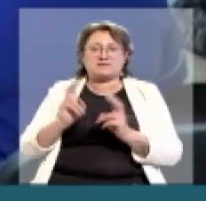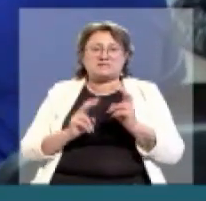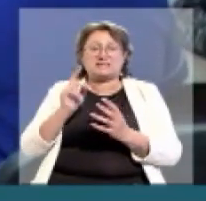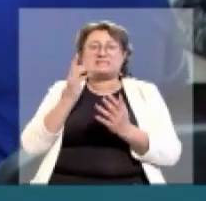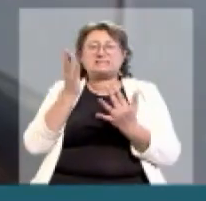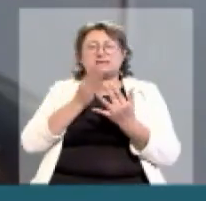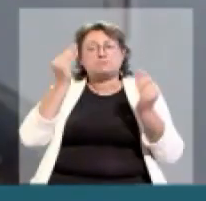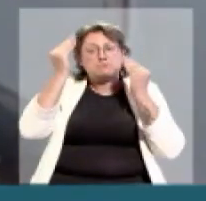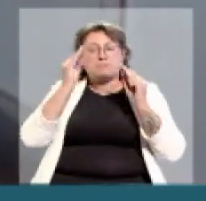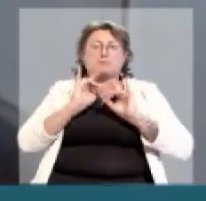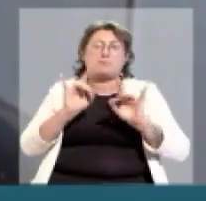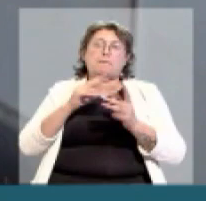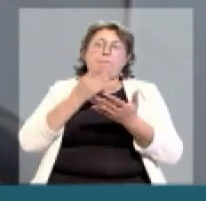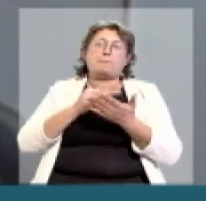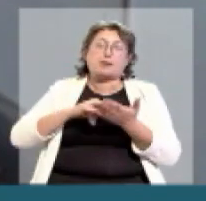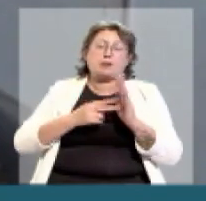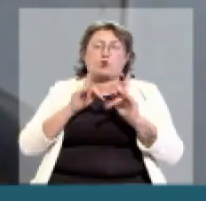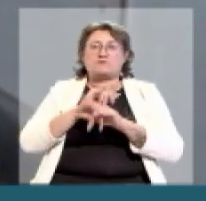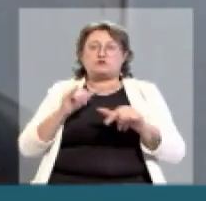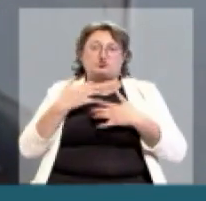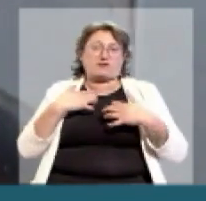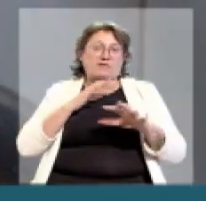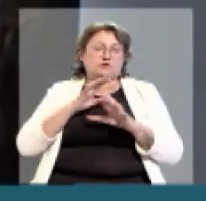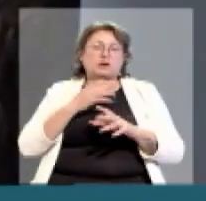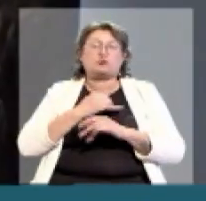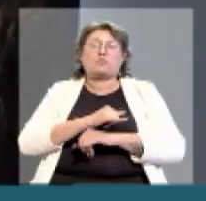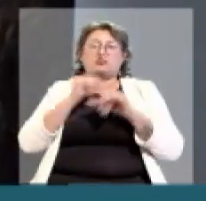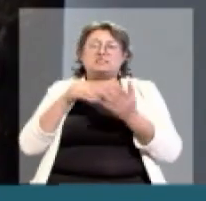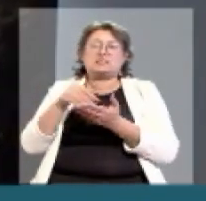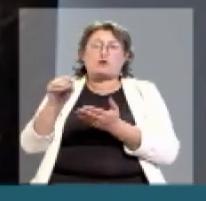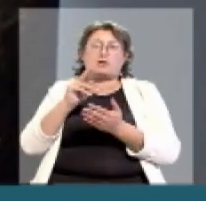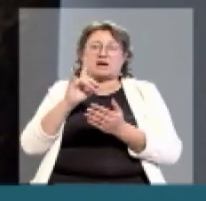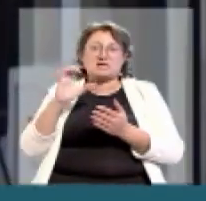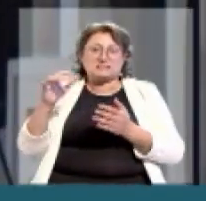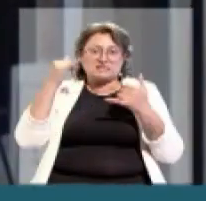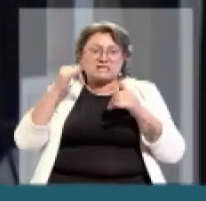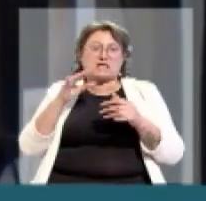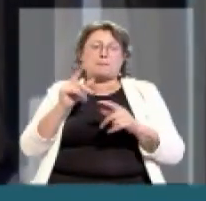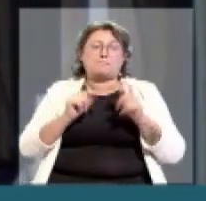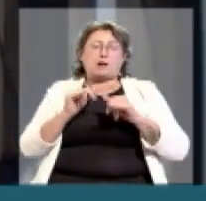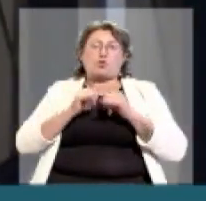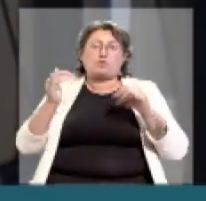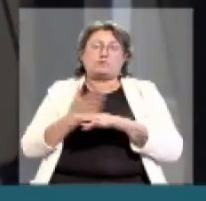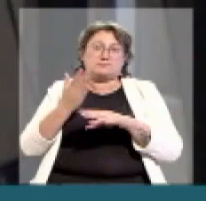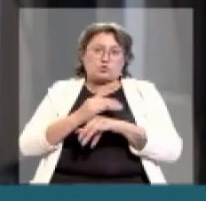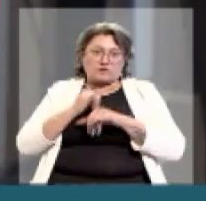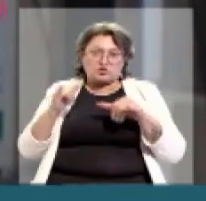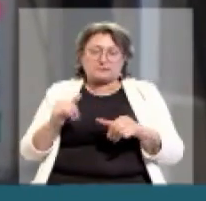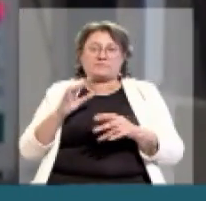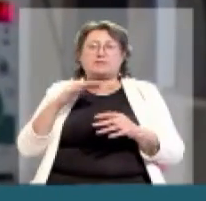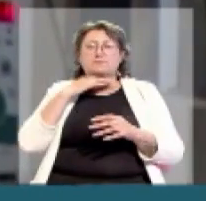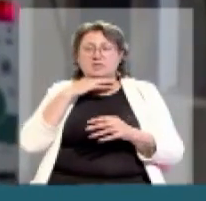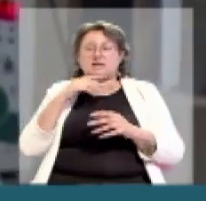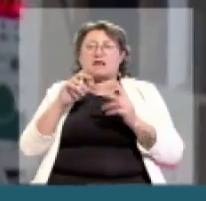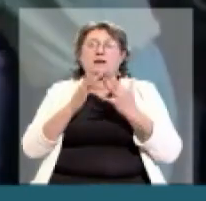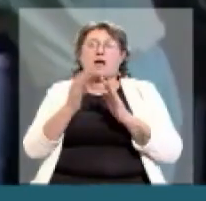сельхозтоваропроизводители делятся своими планами по развитию животноводства. Стремятся увеличить закуп КРС и объемы производства молока и мяса. К примеру, в хозяйстве в